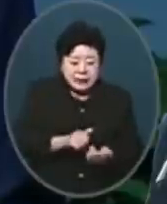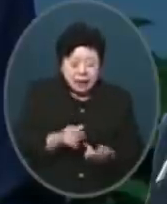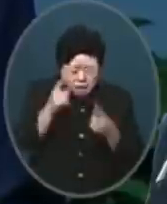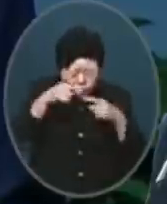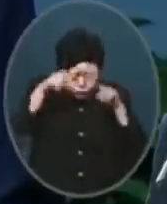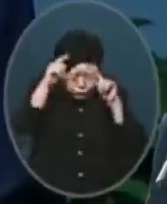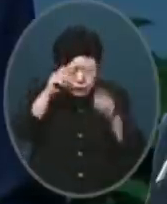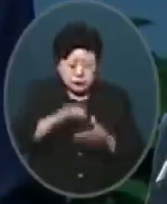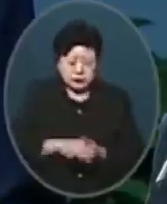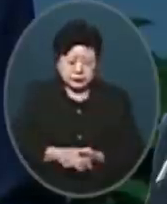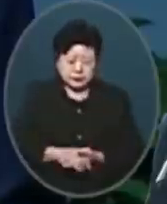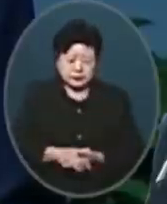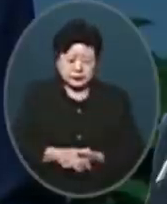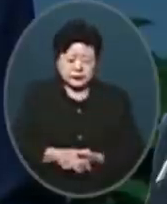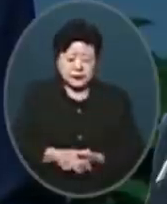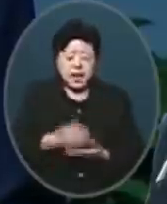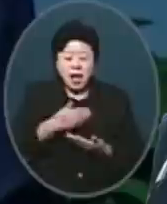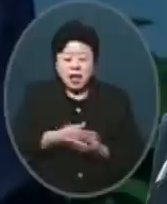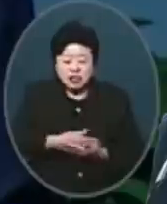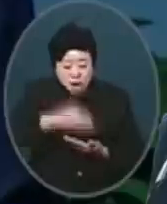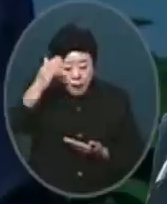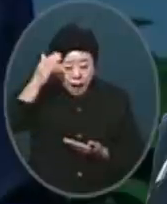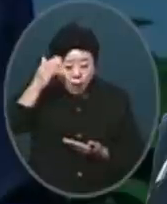음부를 철폐하고